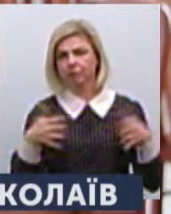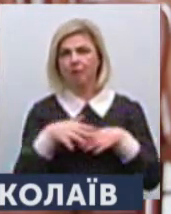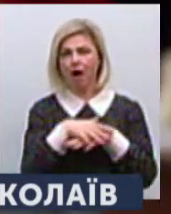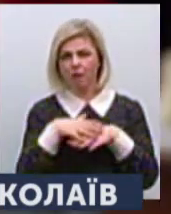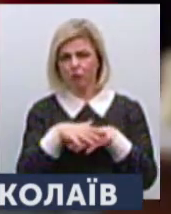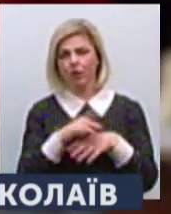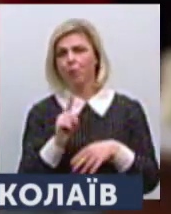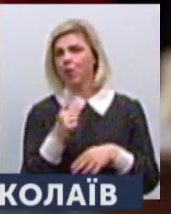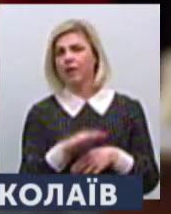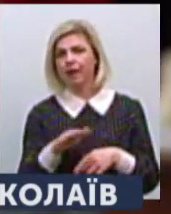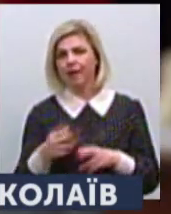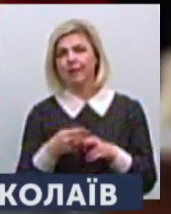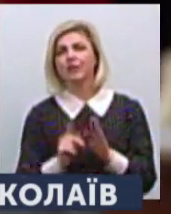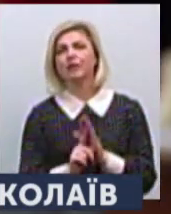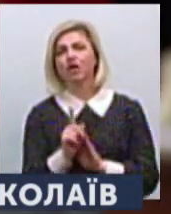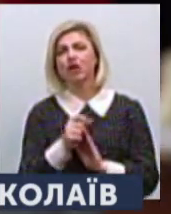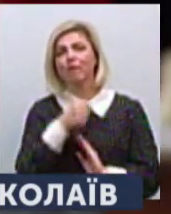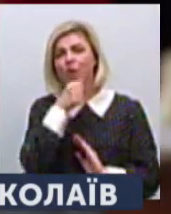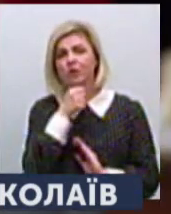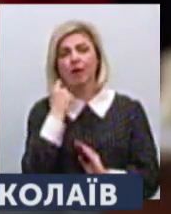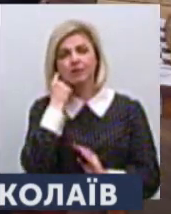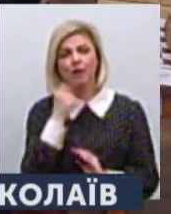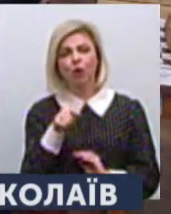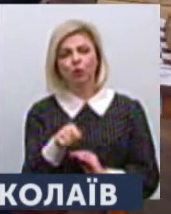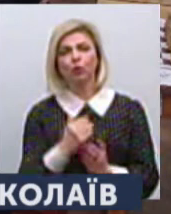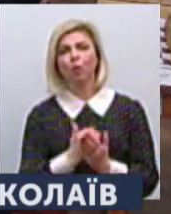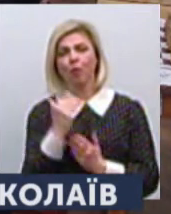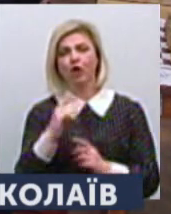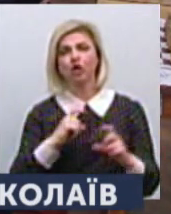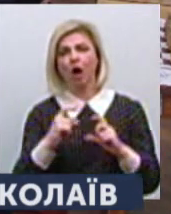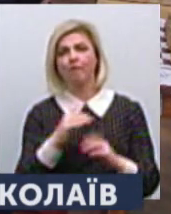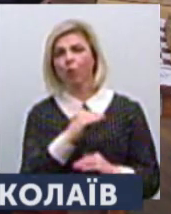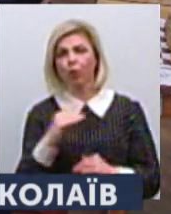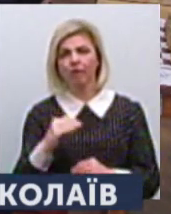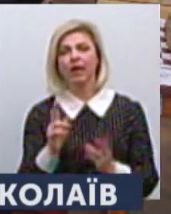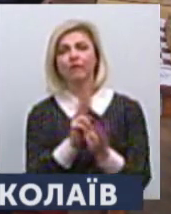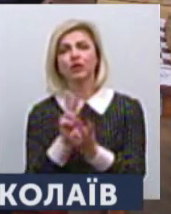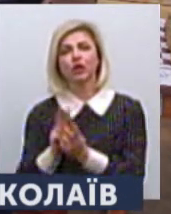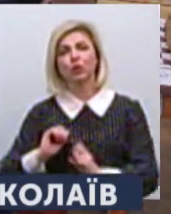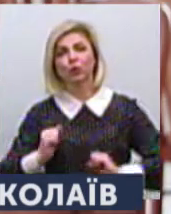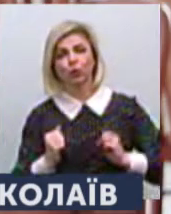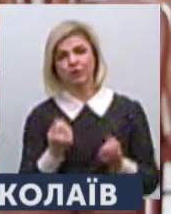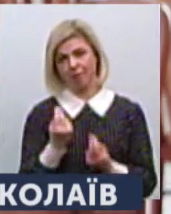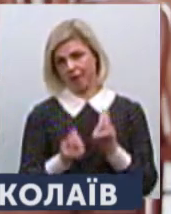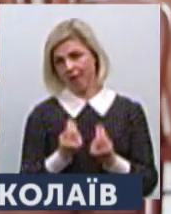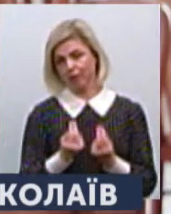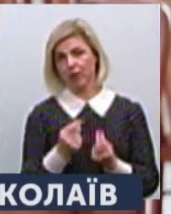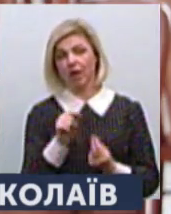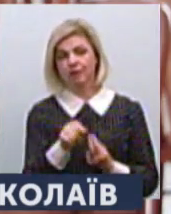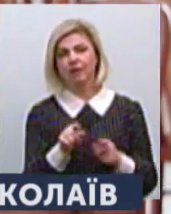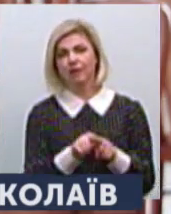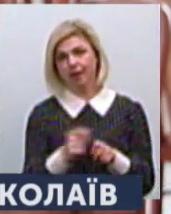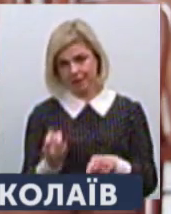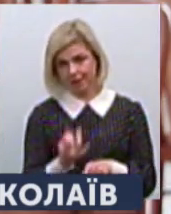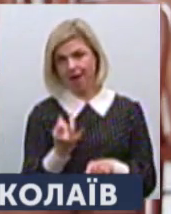що діти – це початковий вік. Вони тут підвищують свій шаховий рівень, зустрічаються зі своїми друзями, грають. Взагалі, це доволі таки